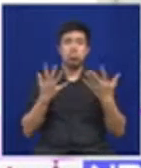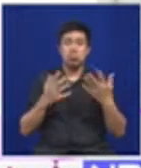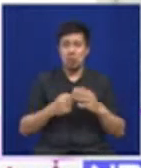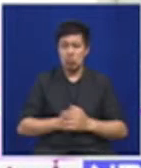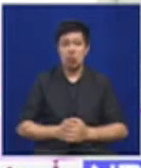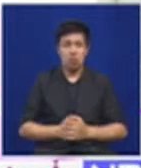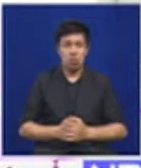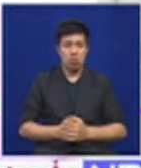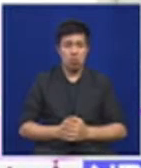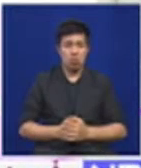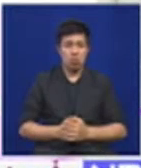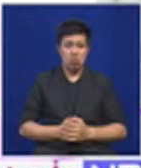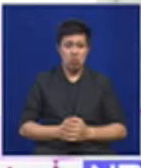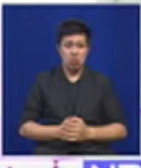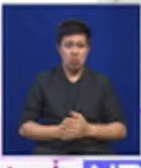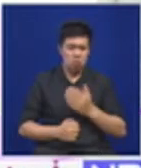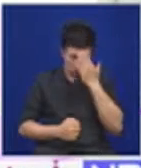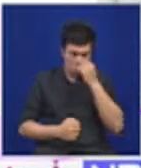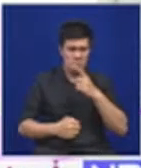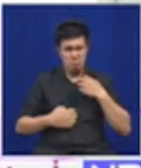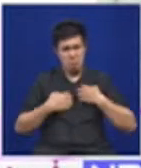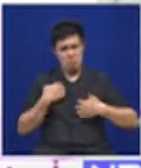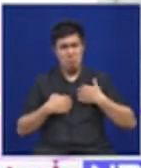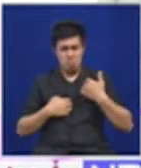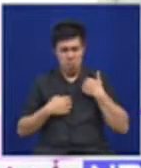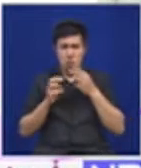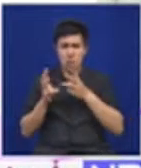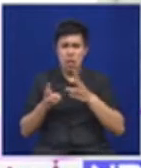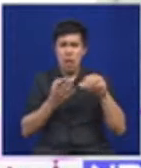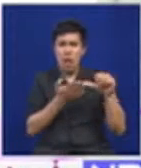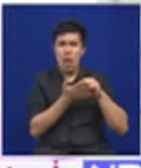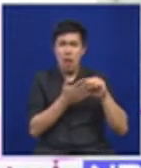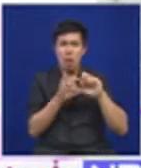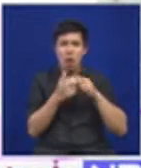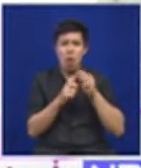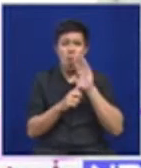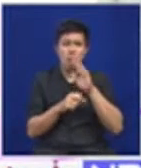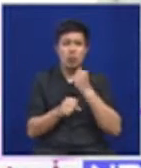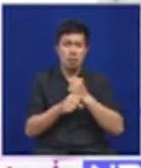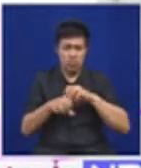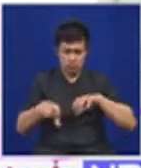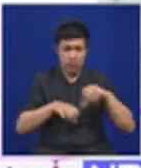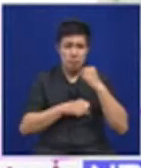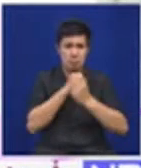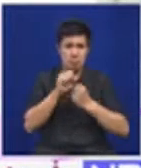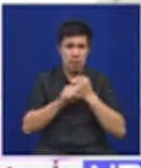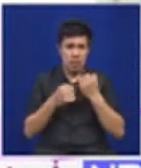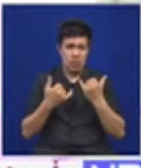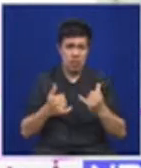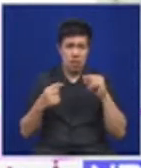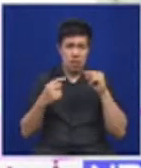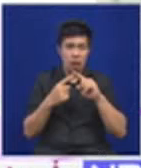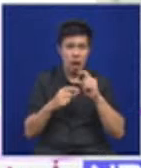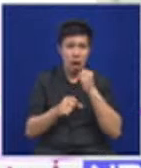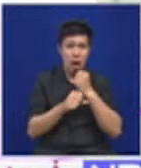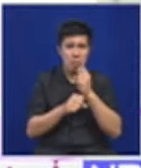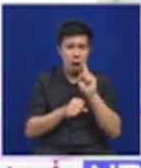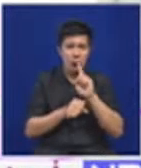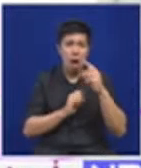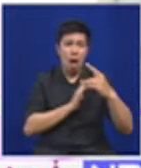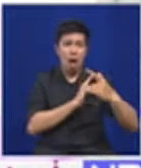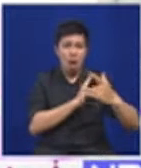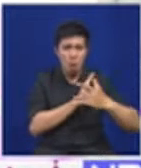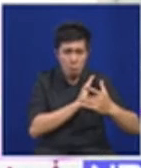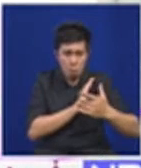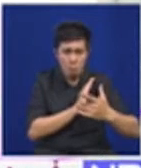ชนบึงกาฬเลยว่าเขาก็เดือดร้อนแต่เขาวิ่งมีวิธีแก้ไขของเขาการจัดงานในปีนี้จึงเช่นกันครับจึงเป็นการนำเอานวัตกรร